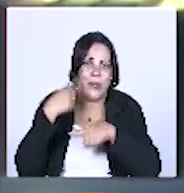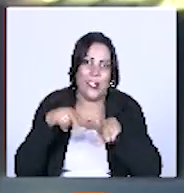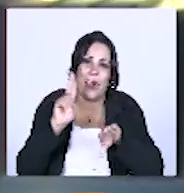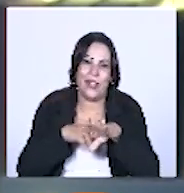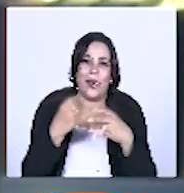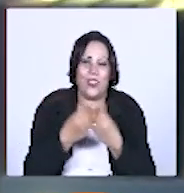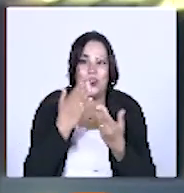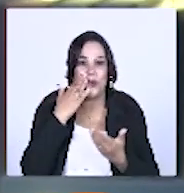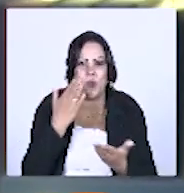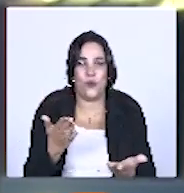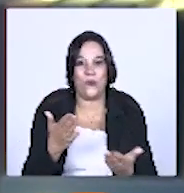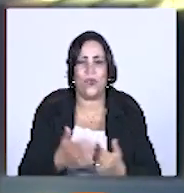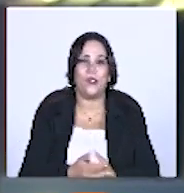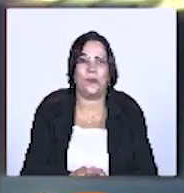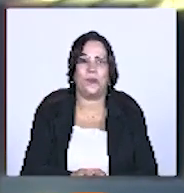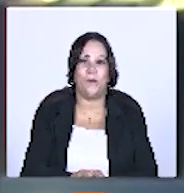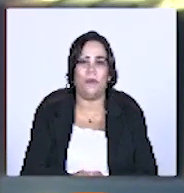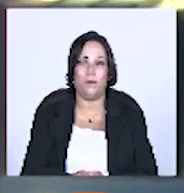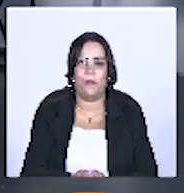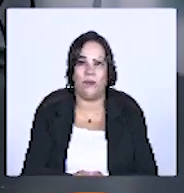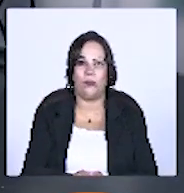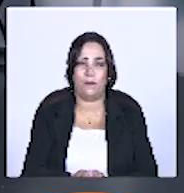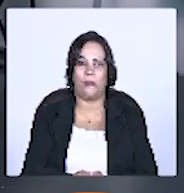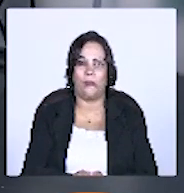لاستئناف فقرات هذه الحلقه